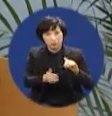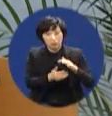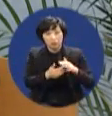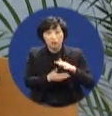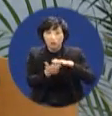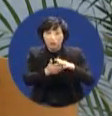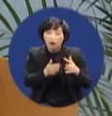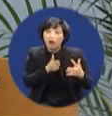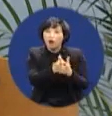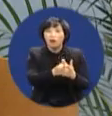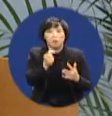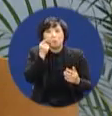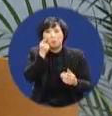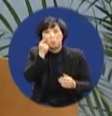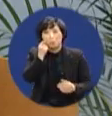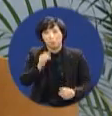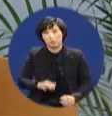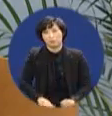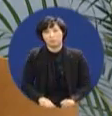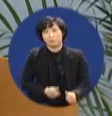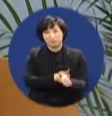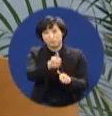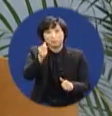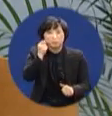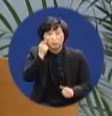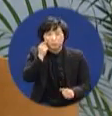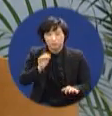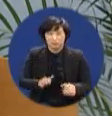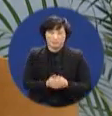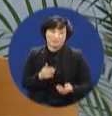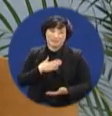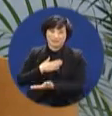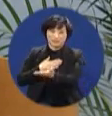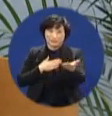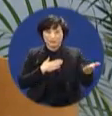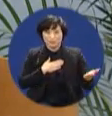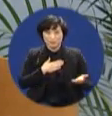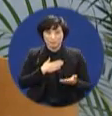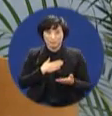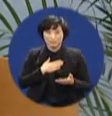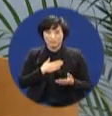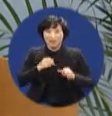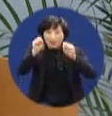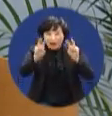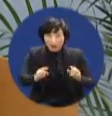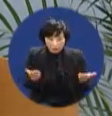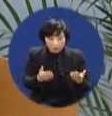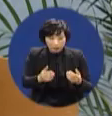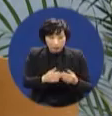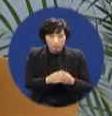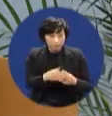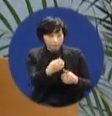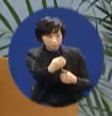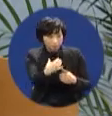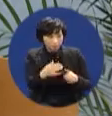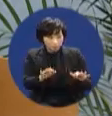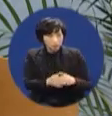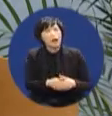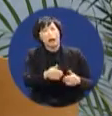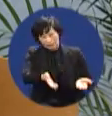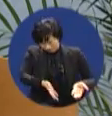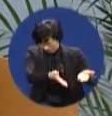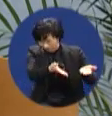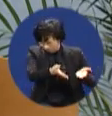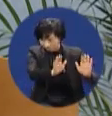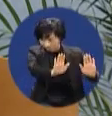없어. 응? 이길 수가 없어. 그래서 나와 여러분들이 수지 맞는 일 하자고 할 때는 니나 맞이라고 해야 돼요.